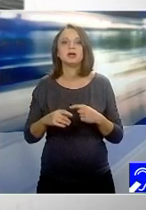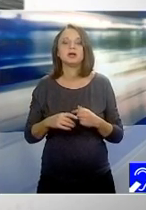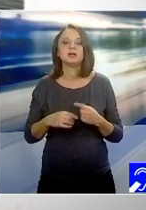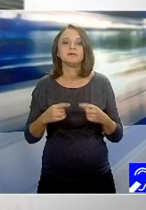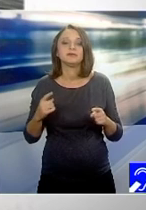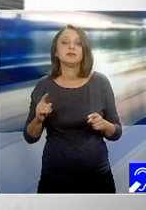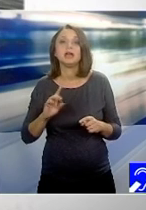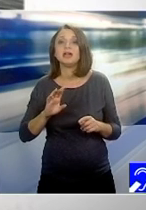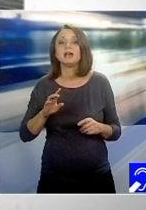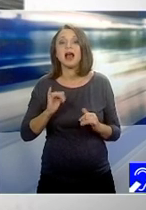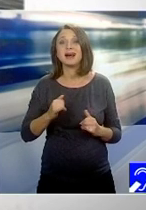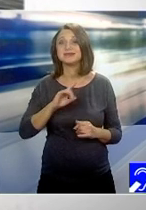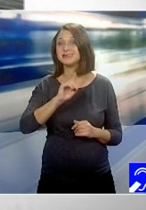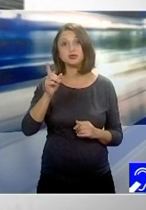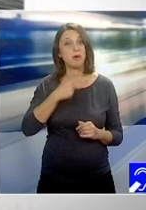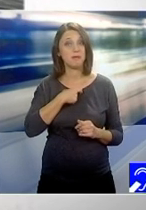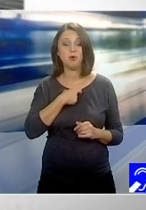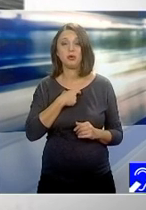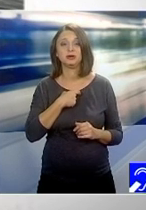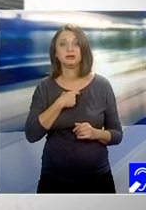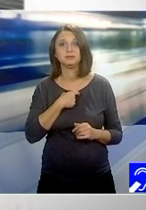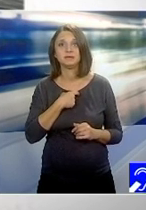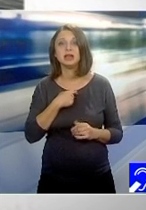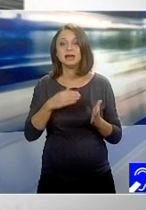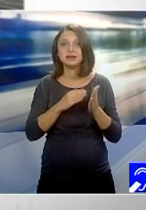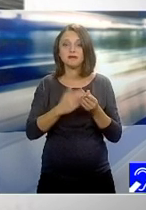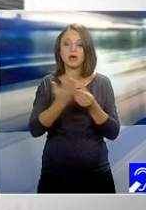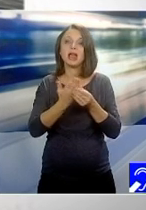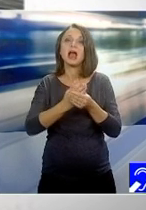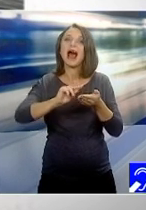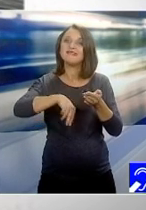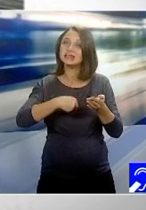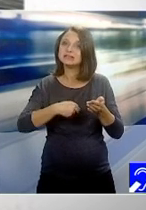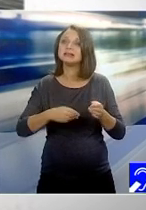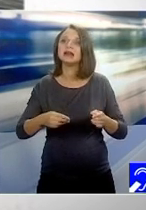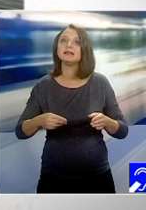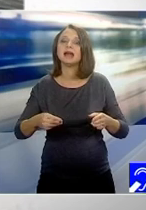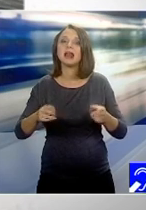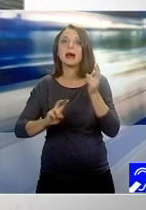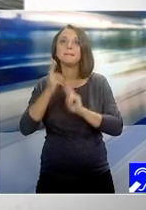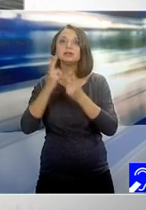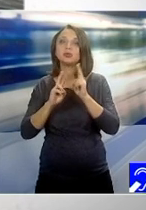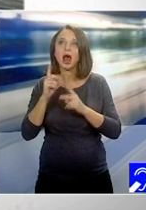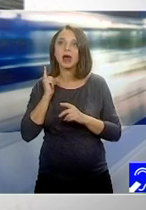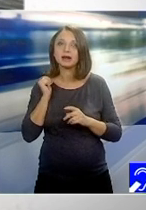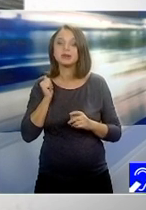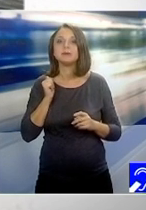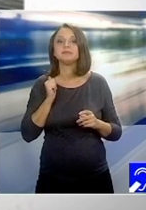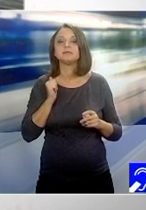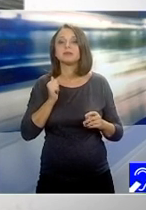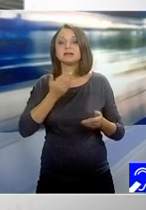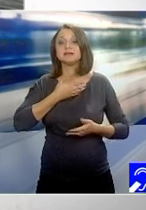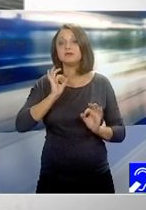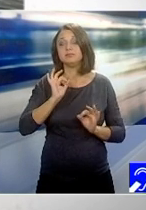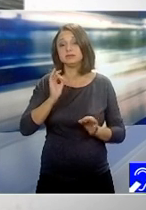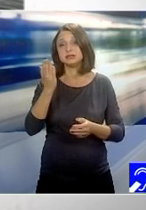instalații. Astăzi ei nu mai pot să facă decât dacă trec cu și obțin avize de locale silvice și îi vedem în sistem oricând. Cu data la pădui vedem oricând... Nu, e vorba